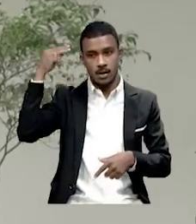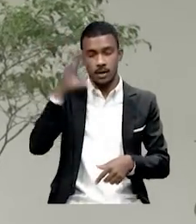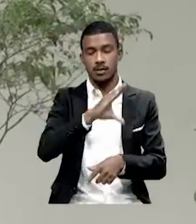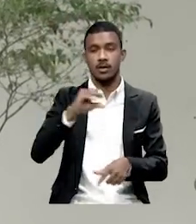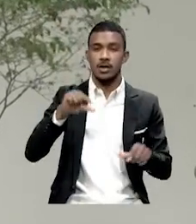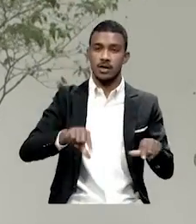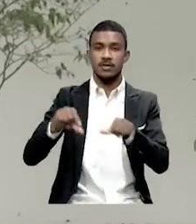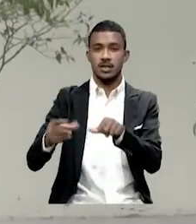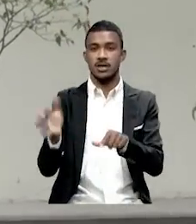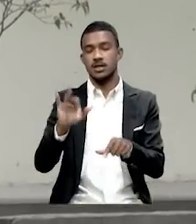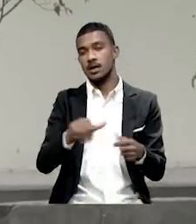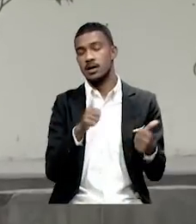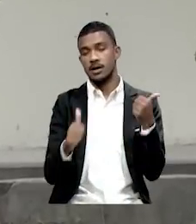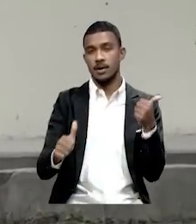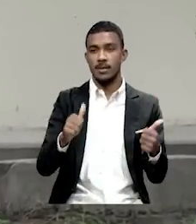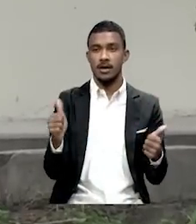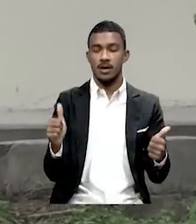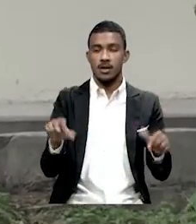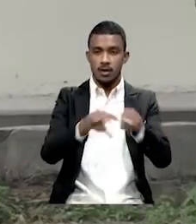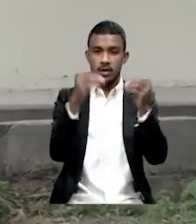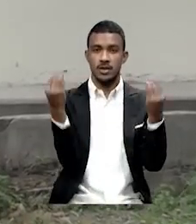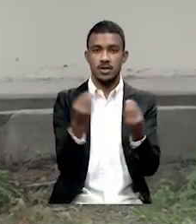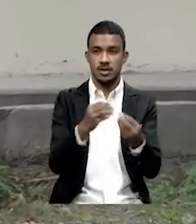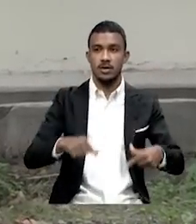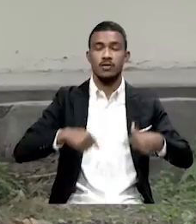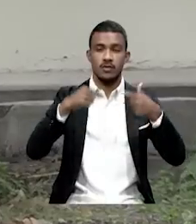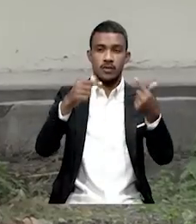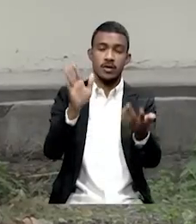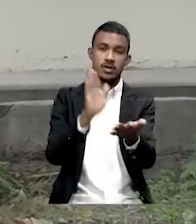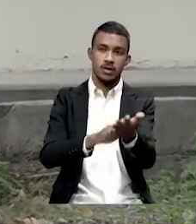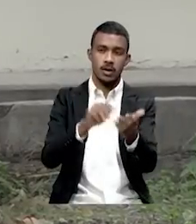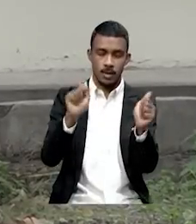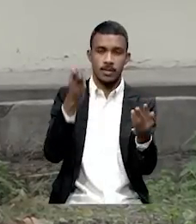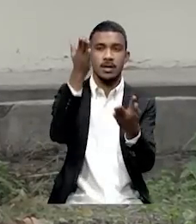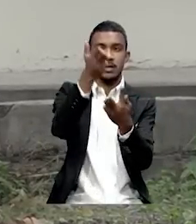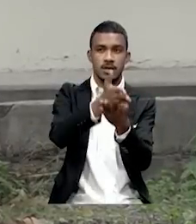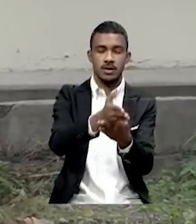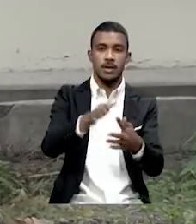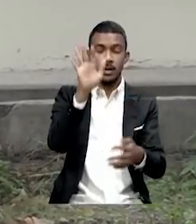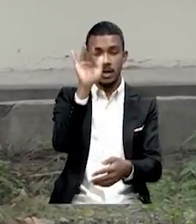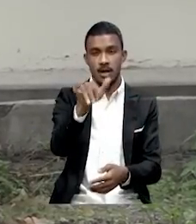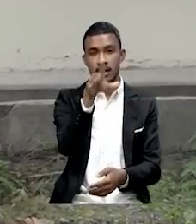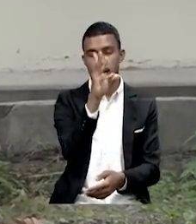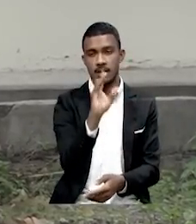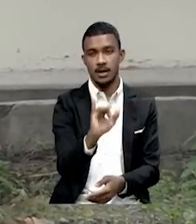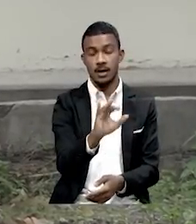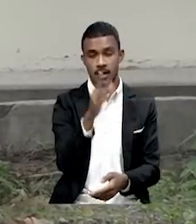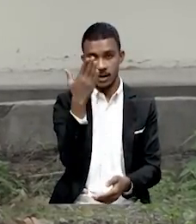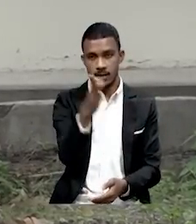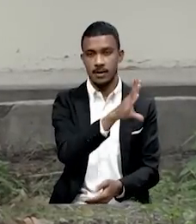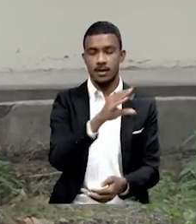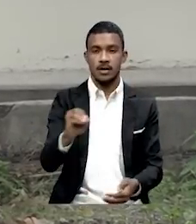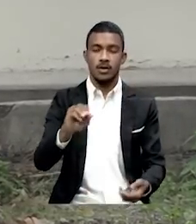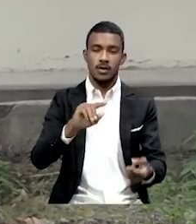ke klibordomin fo bolsu studu para eskola. Nen maka hela ini. Alen Teresa kahonya kolega